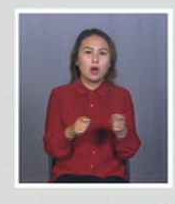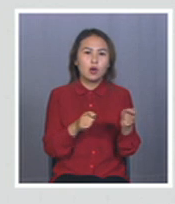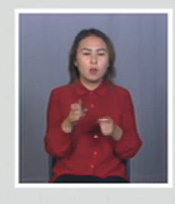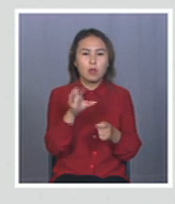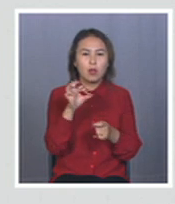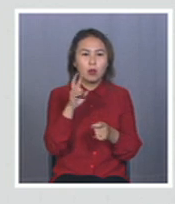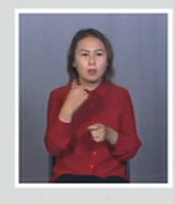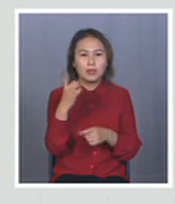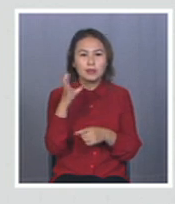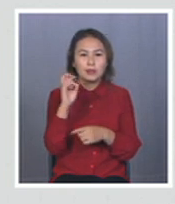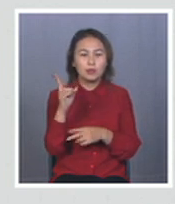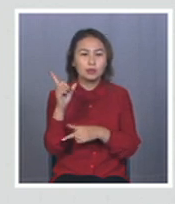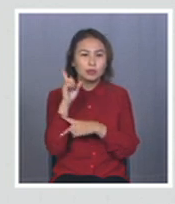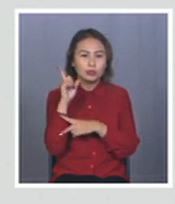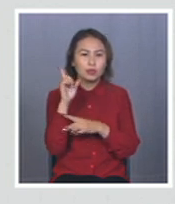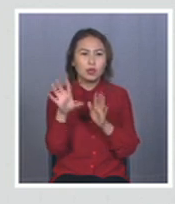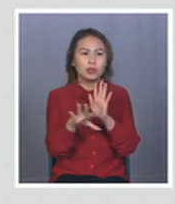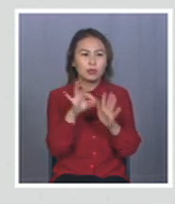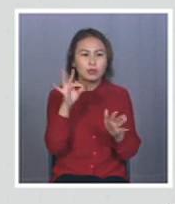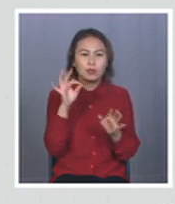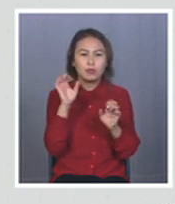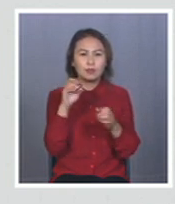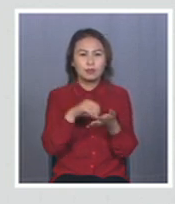күту скриптін таңдаймыз.